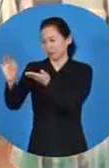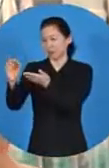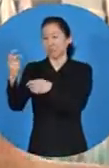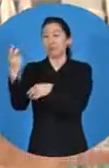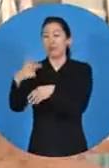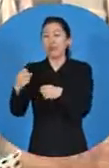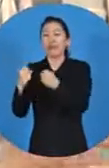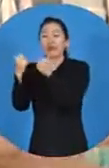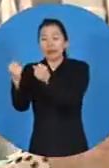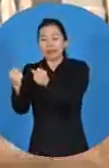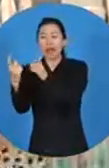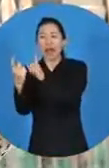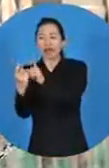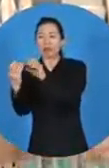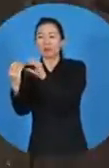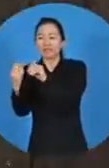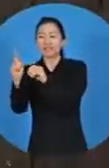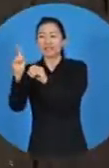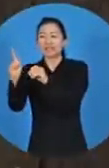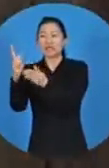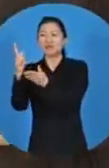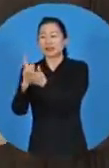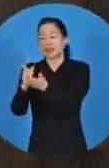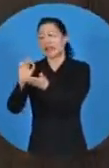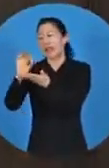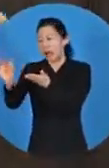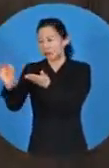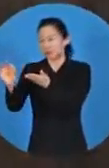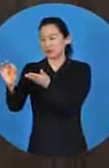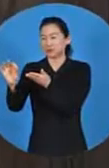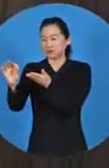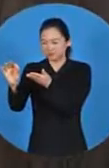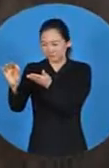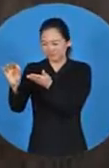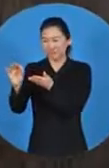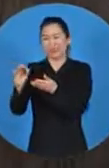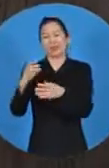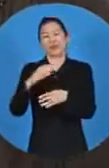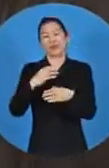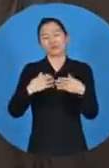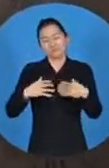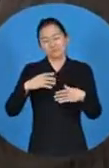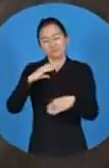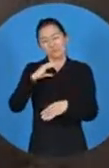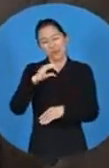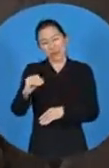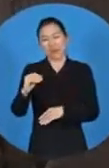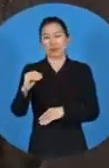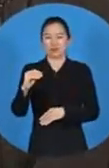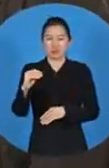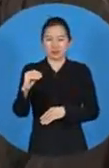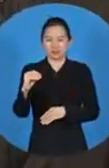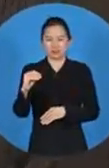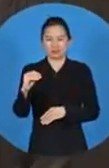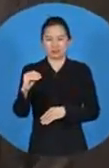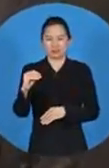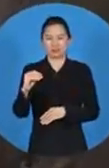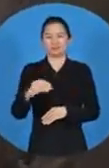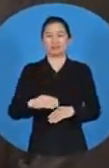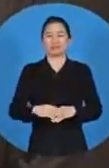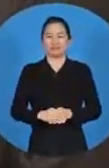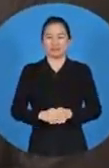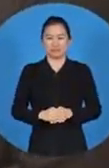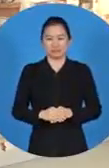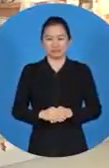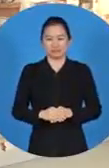るじゃないですか、皆さんに。 来るためにチョコチョコチョコチョコ買うっていうことなんですね。 そうですね、そういう